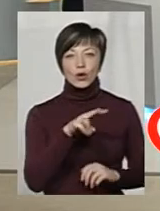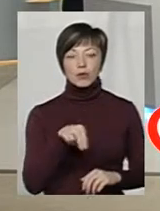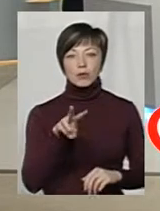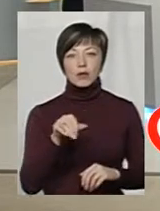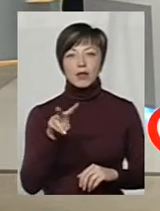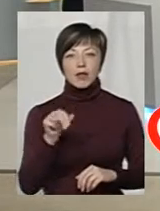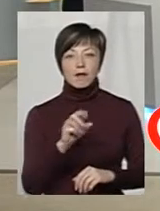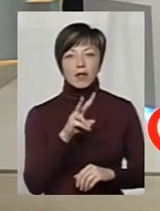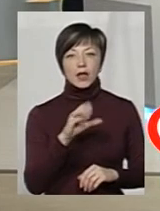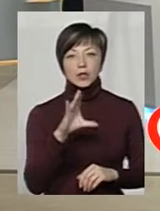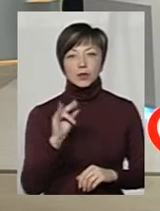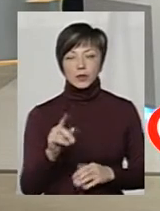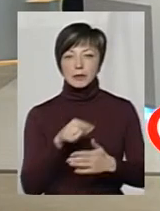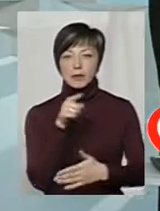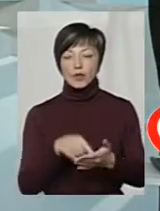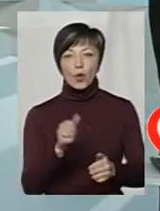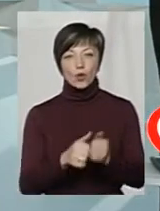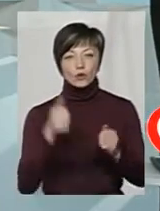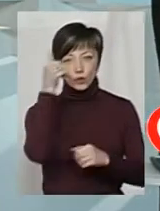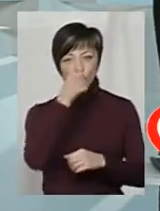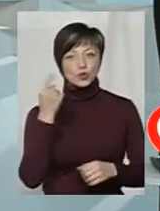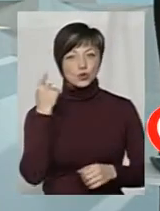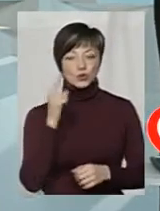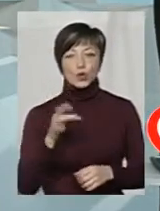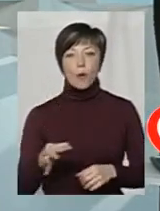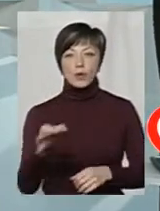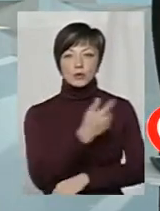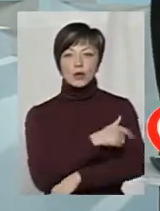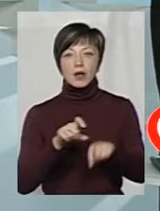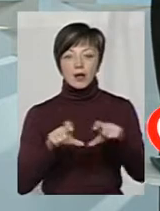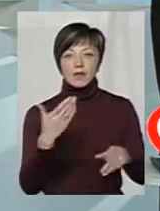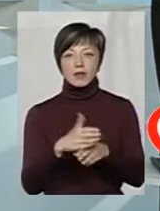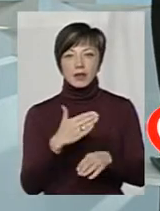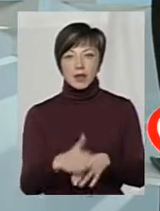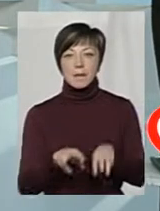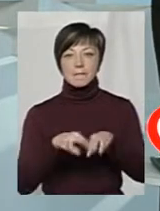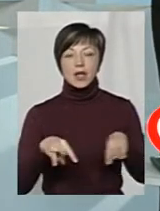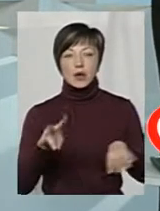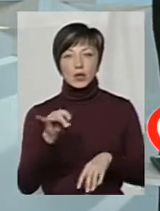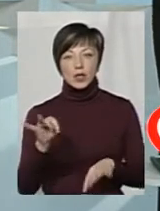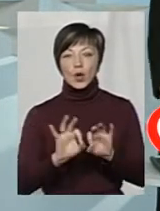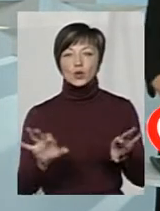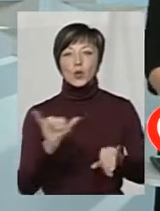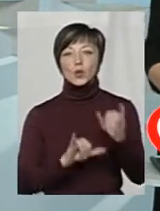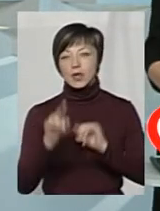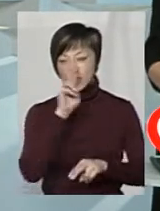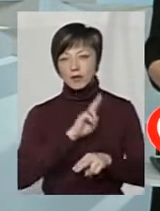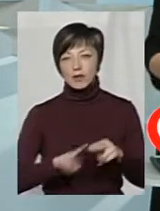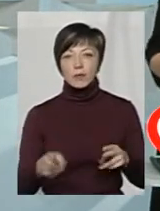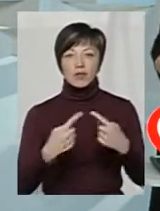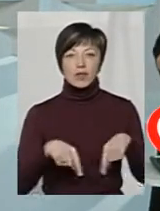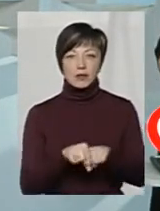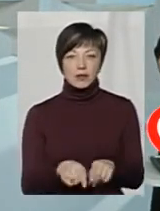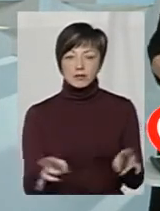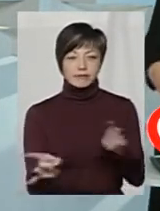Власюк запитує. Кожного року ми чуємо, що на обласну лікарню виділяються великі мільйони. Розкажіть, куди вони діваються, бо у